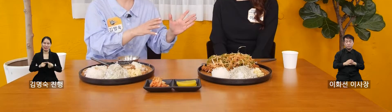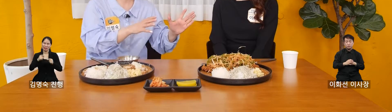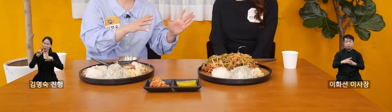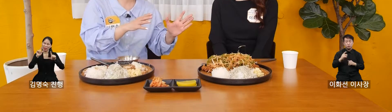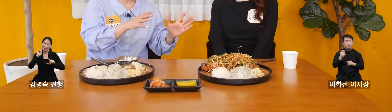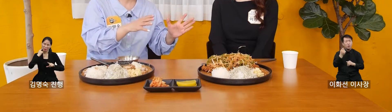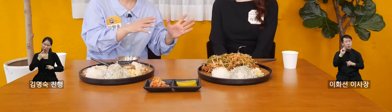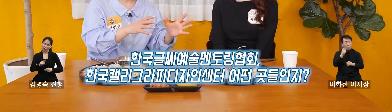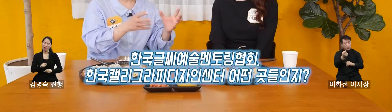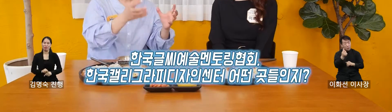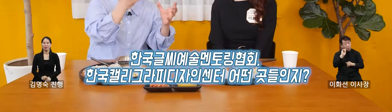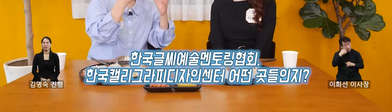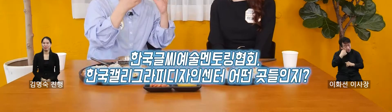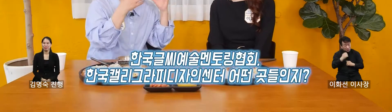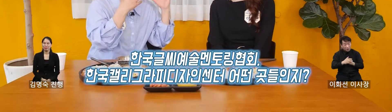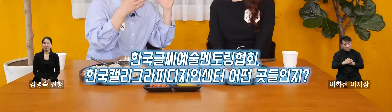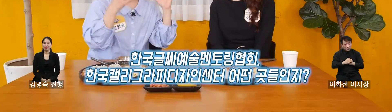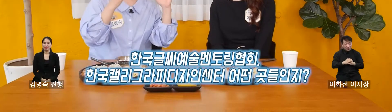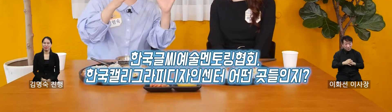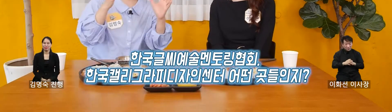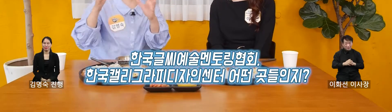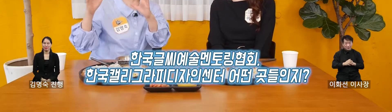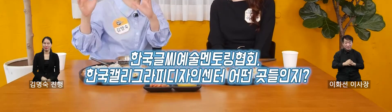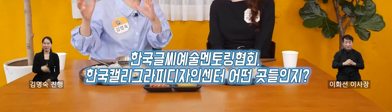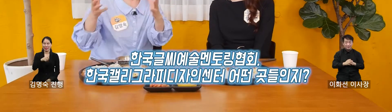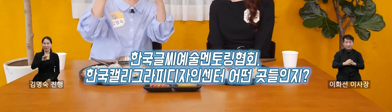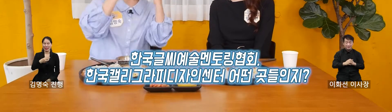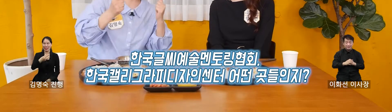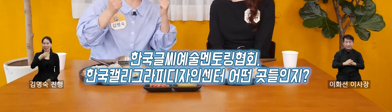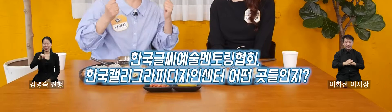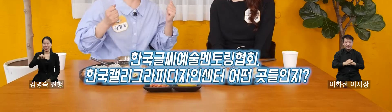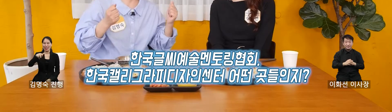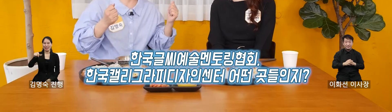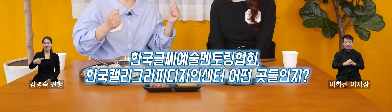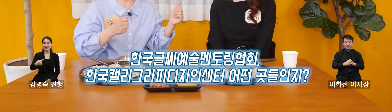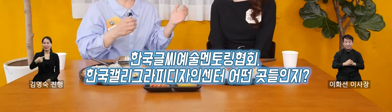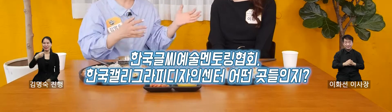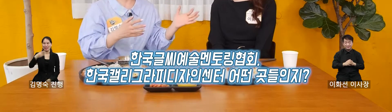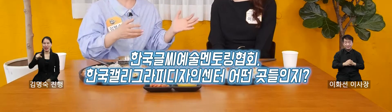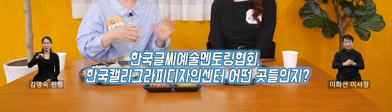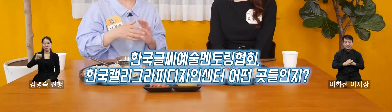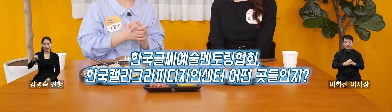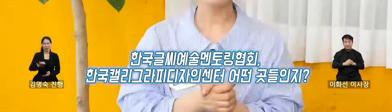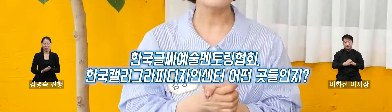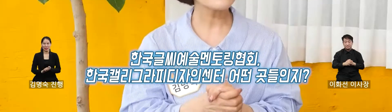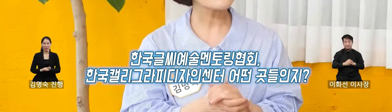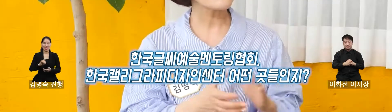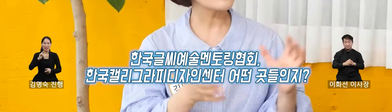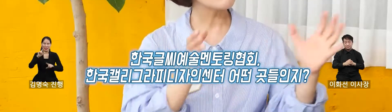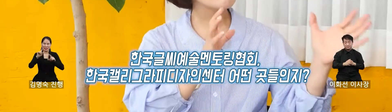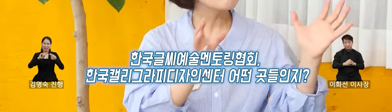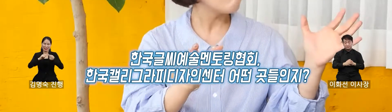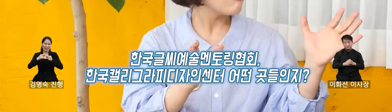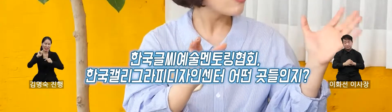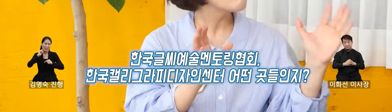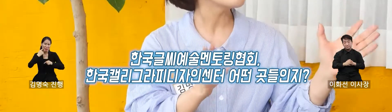어렵죠. 한국 캘리그라피는 딱 네. 붙는데 네. 구체적으로 이 두